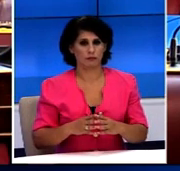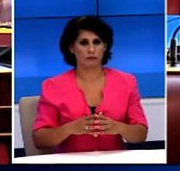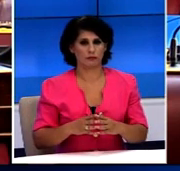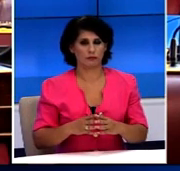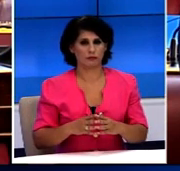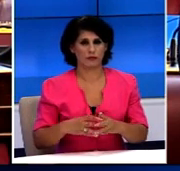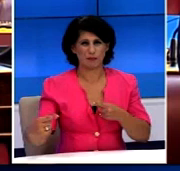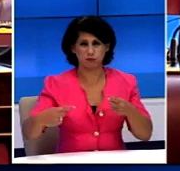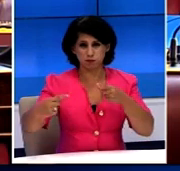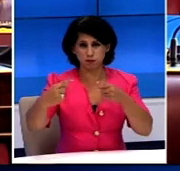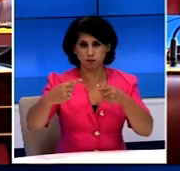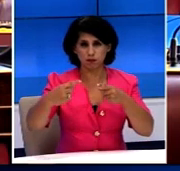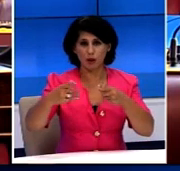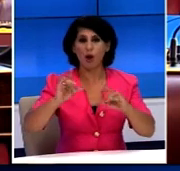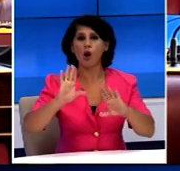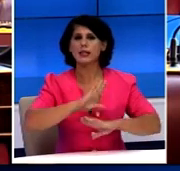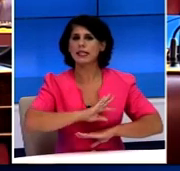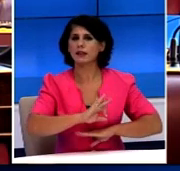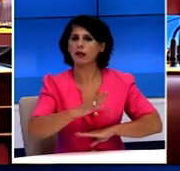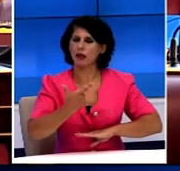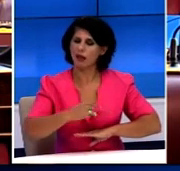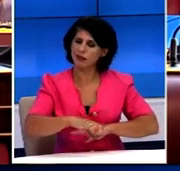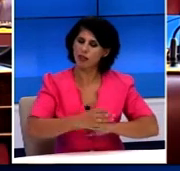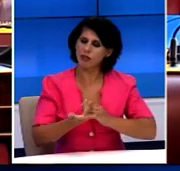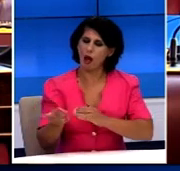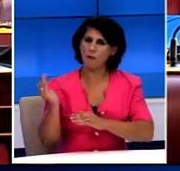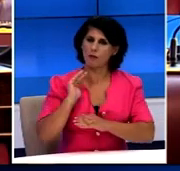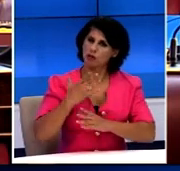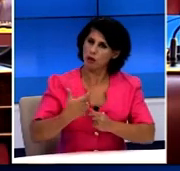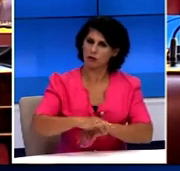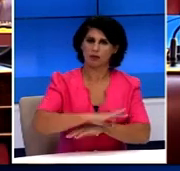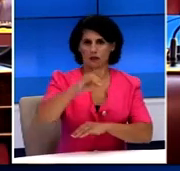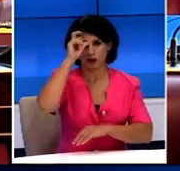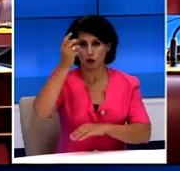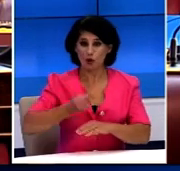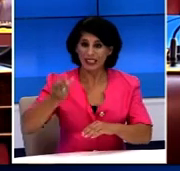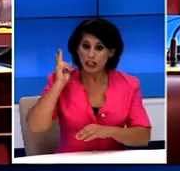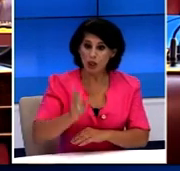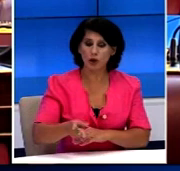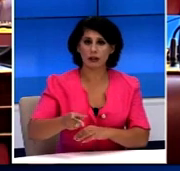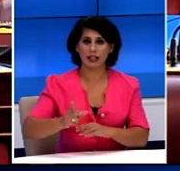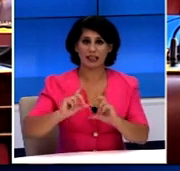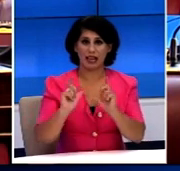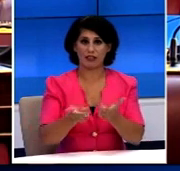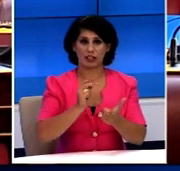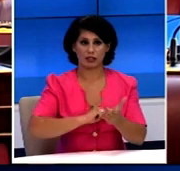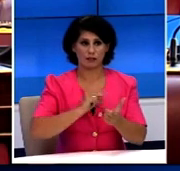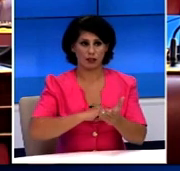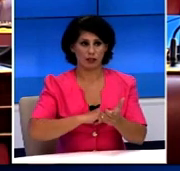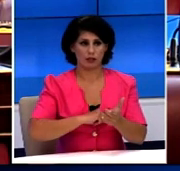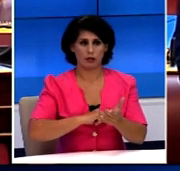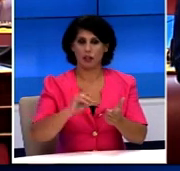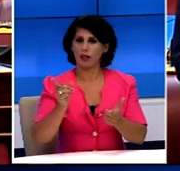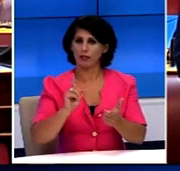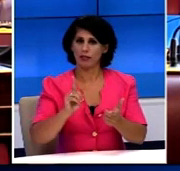δεν κλιμακώνει την ένταση δίχως στρατηγική. Το χειρότερο που μπορεί να συμβεί για τη χώρα και τα εθνικά μας συμφέροντα